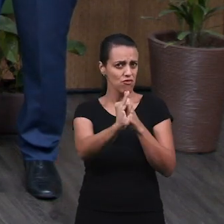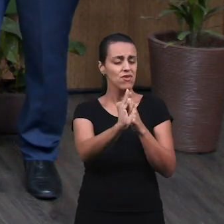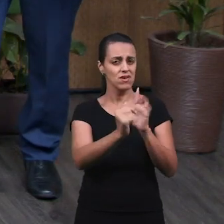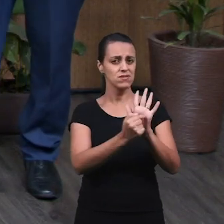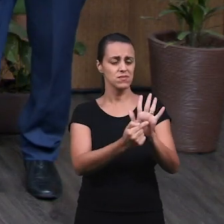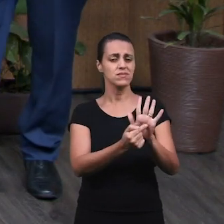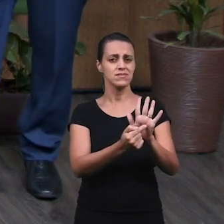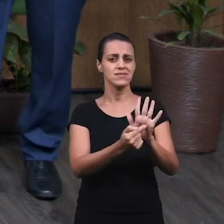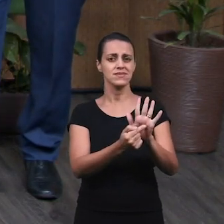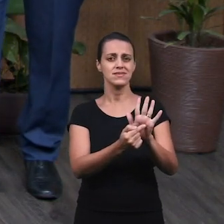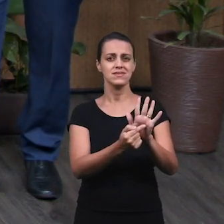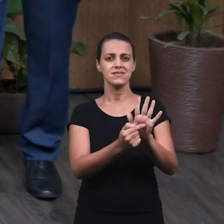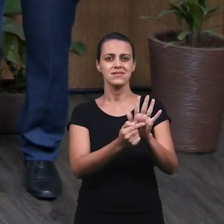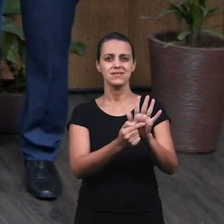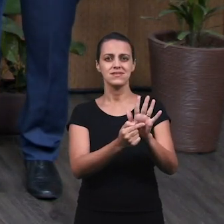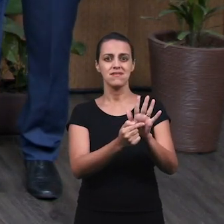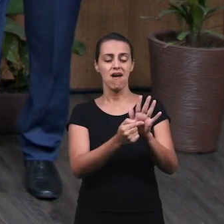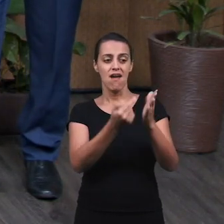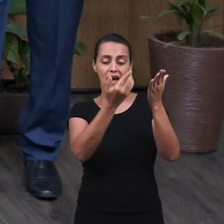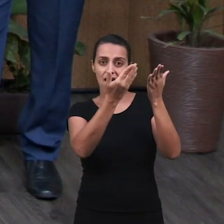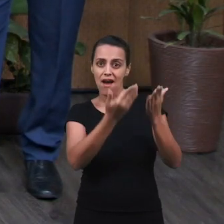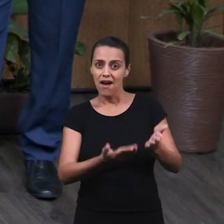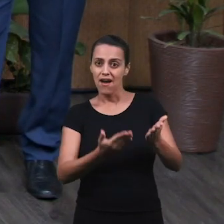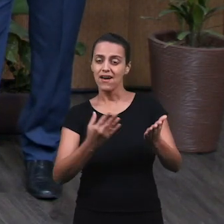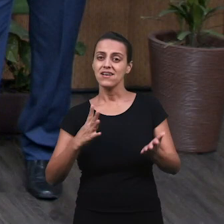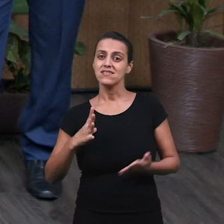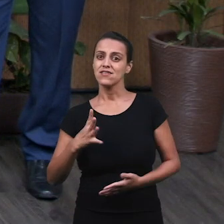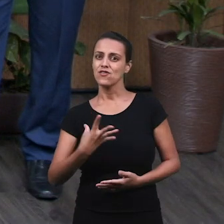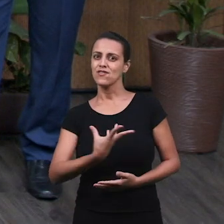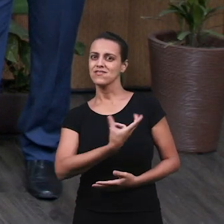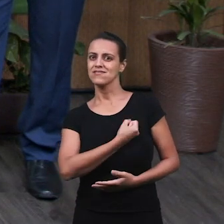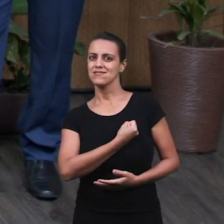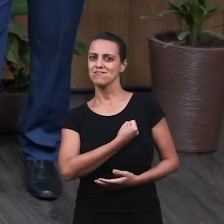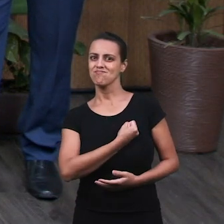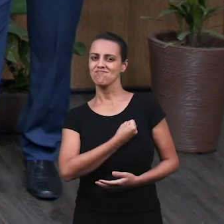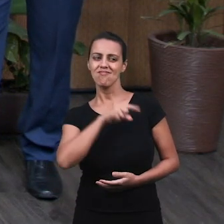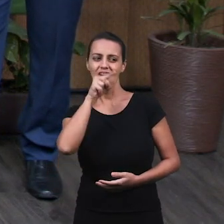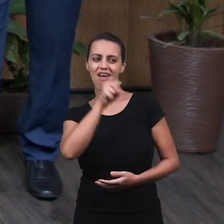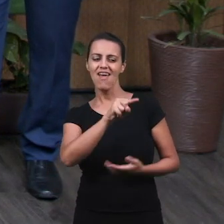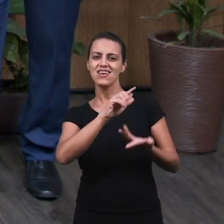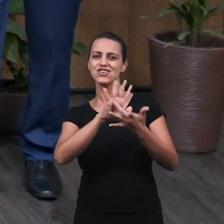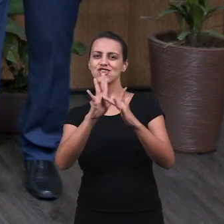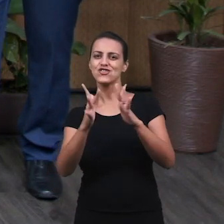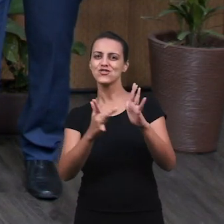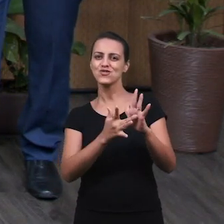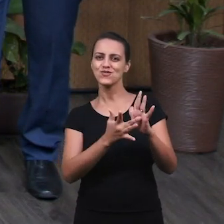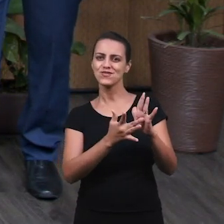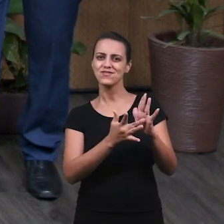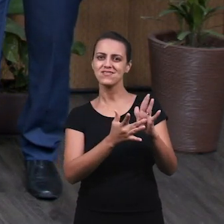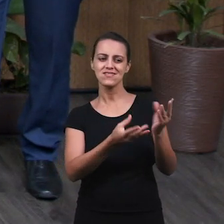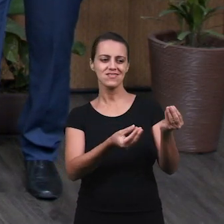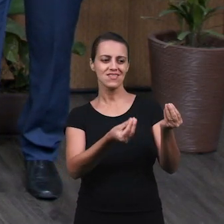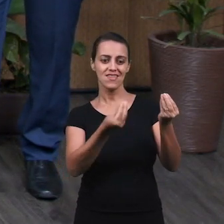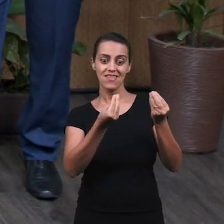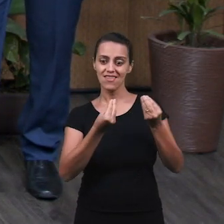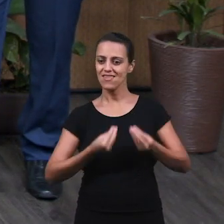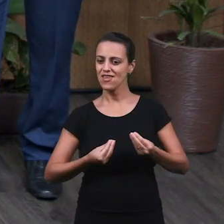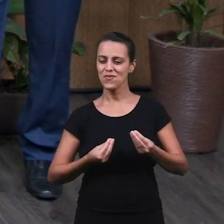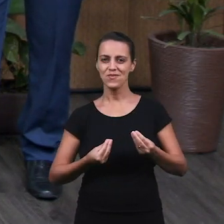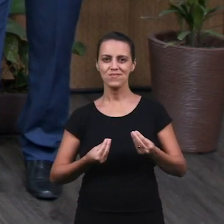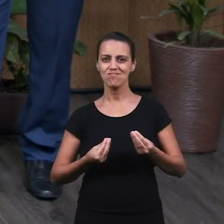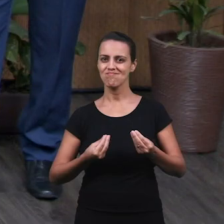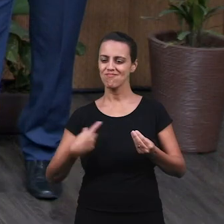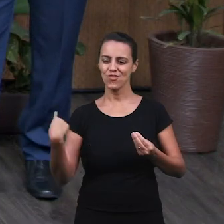Et cela a été la rédemption que le Verbe Jésus a ramené à l'homme à travers